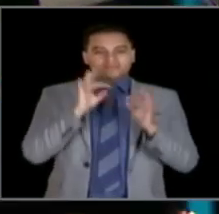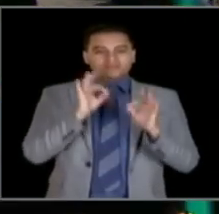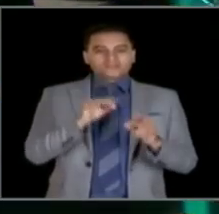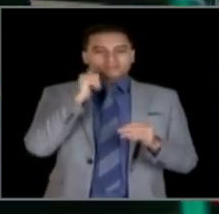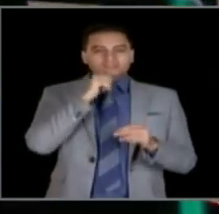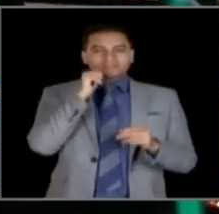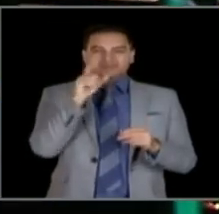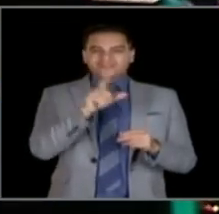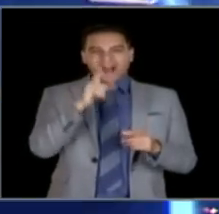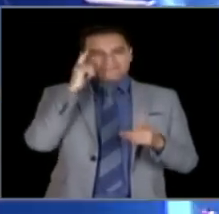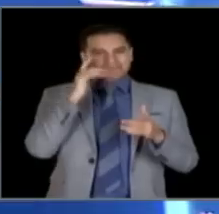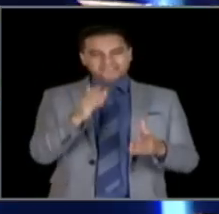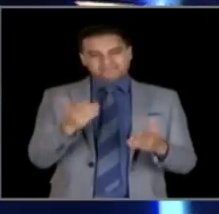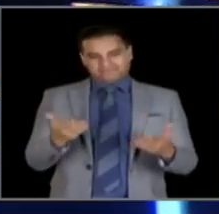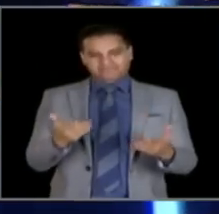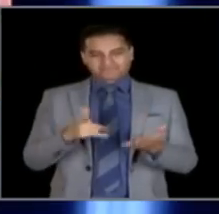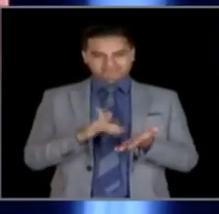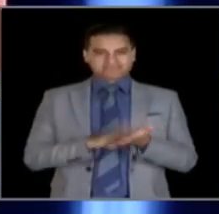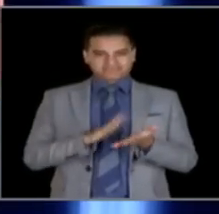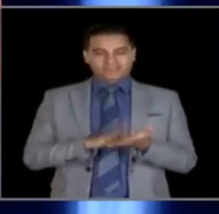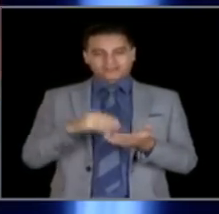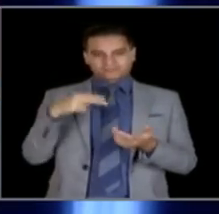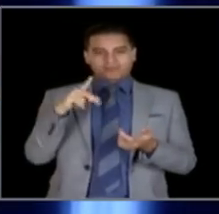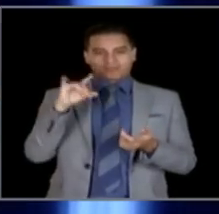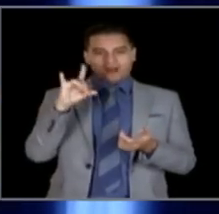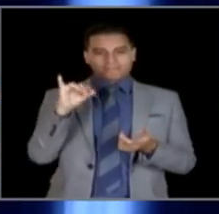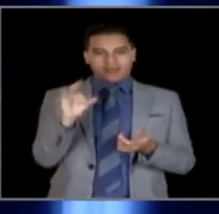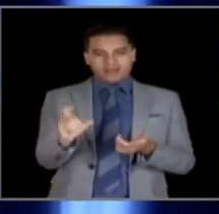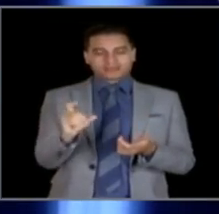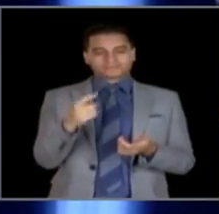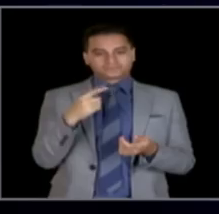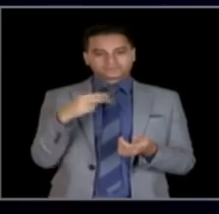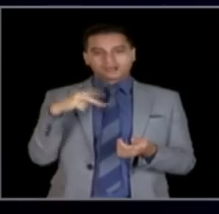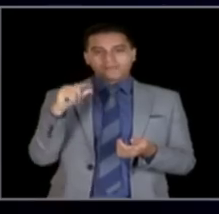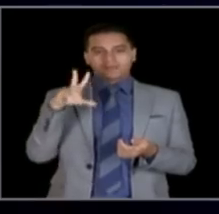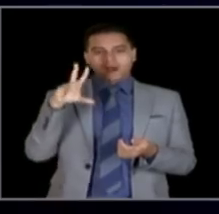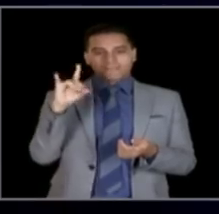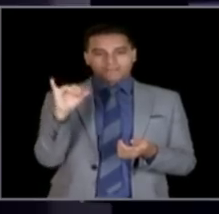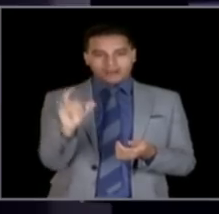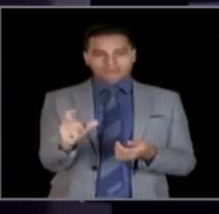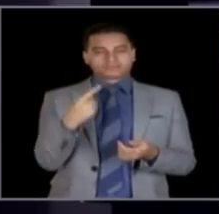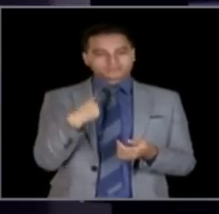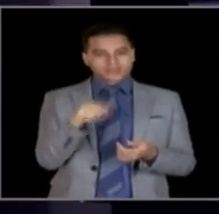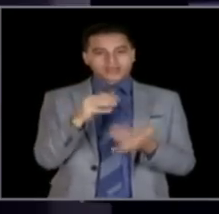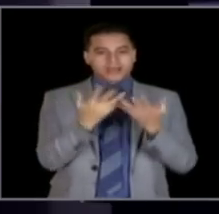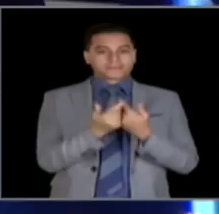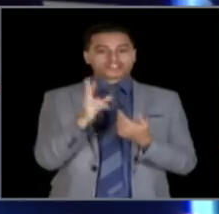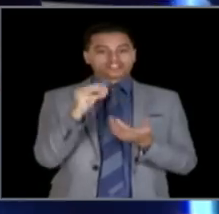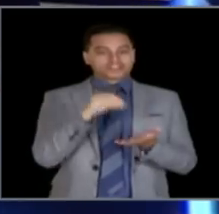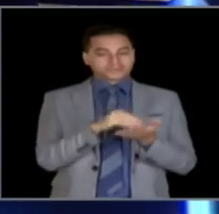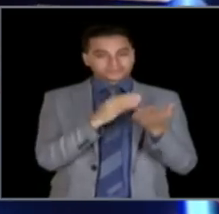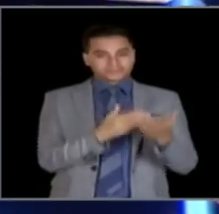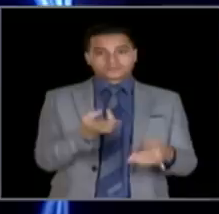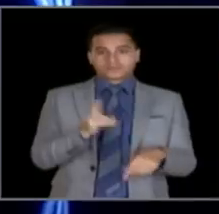فعلا السودان. برافو عليك يا عبد الرحمن. 10 نقط مهمين جدا. 20